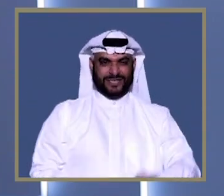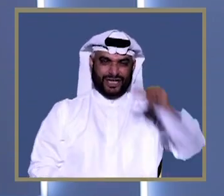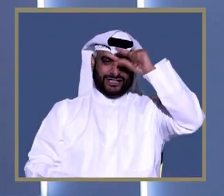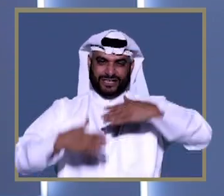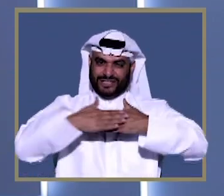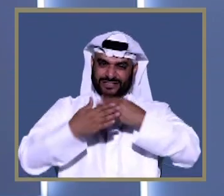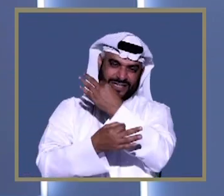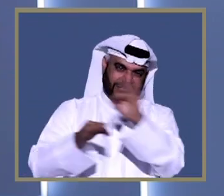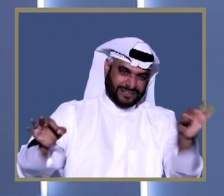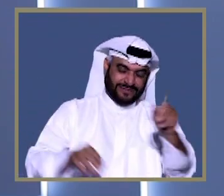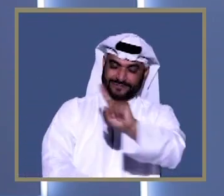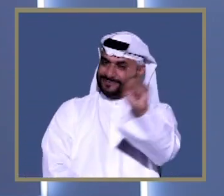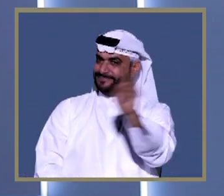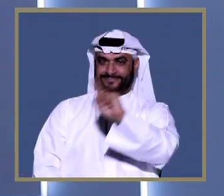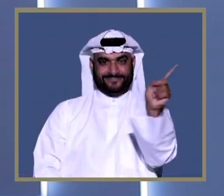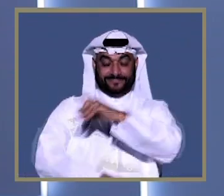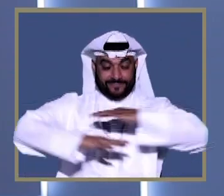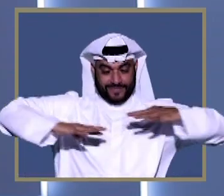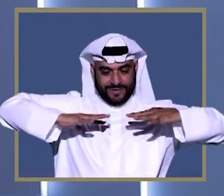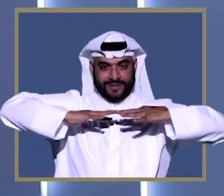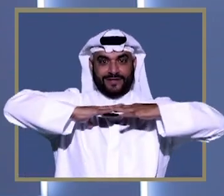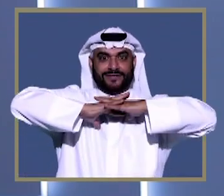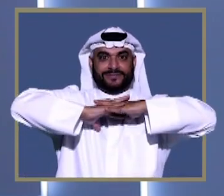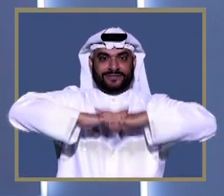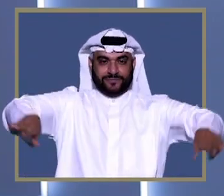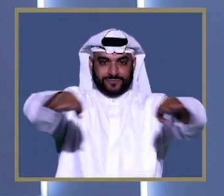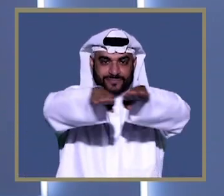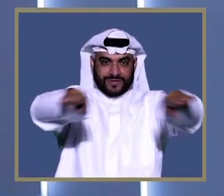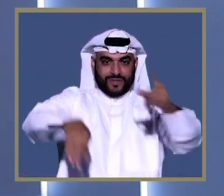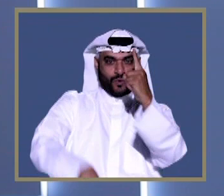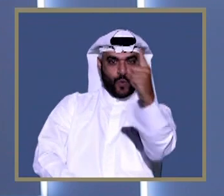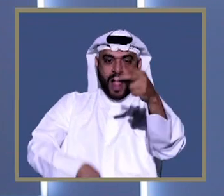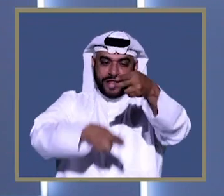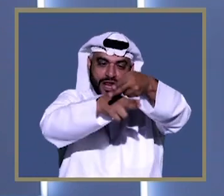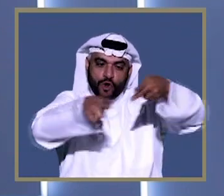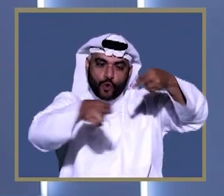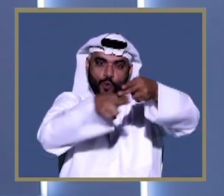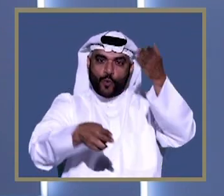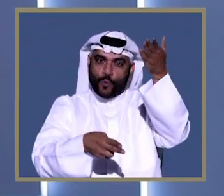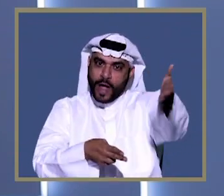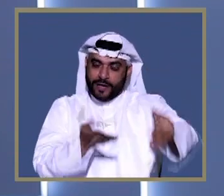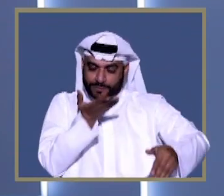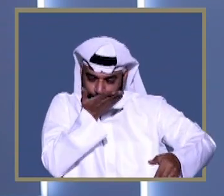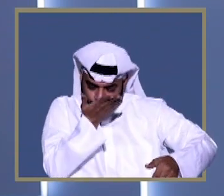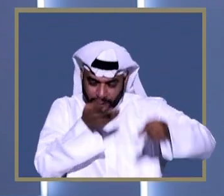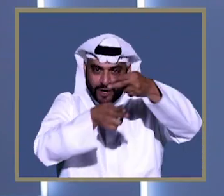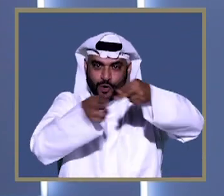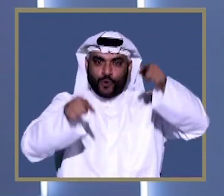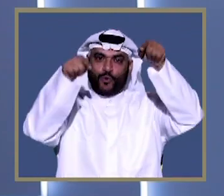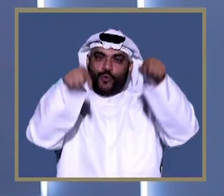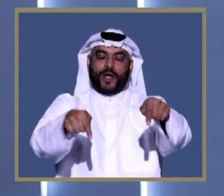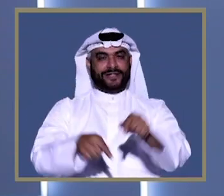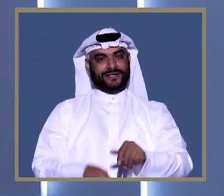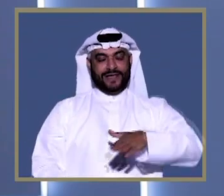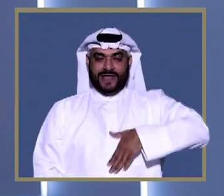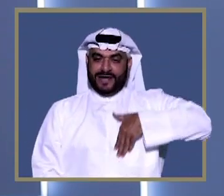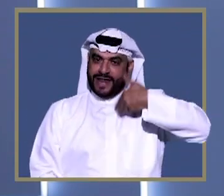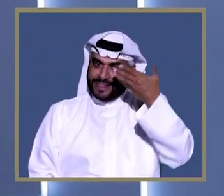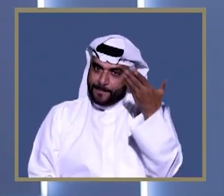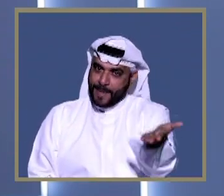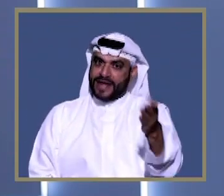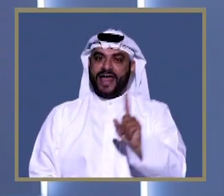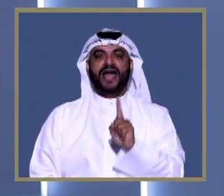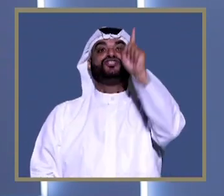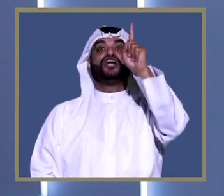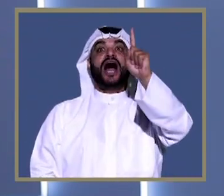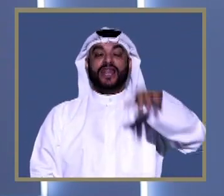للعائلة. هذا لا يمكن أن ينمو به البلاد، ولا يمكن أن نتقدم وأن نرى أجيالنا في خير. لذلك نتمنى في المرحلة القادمة